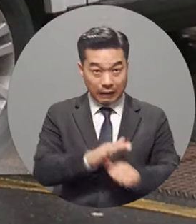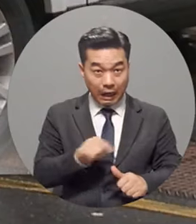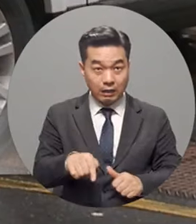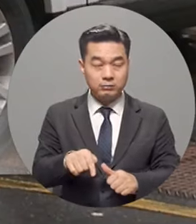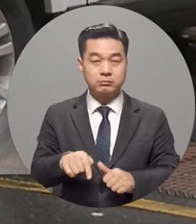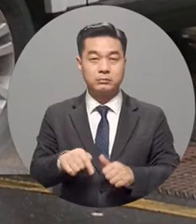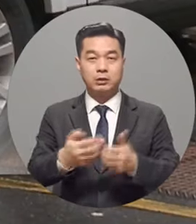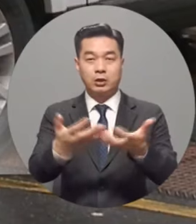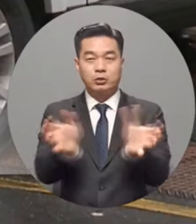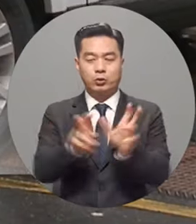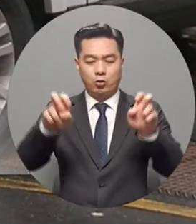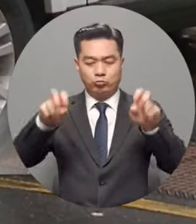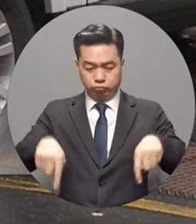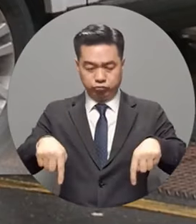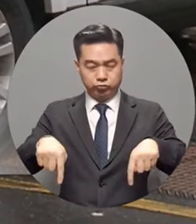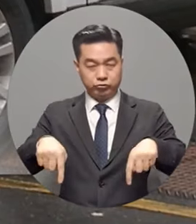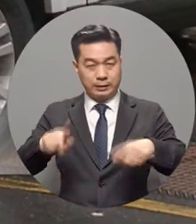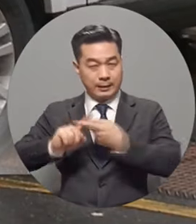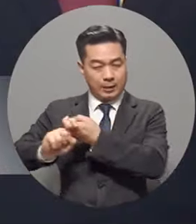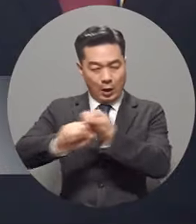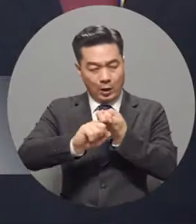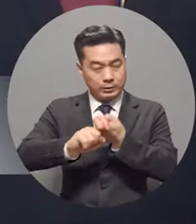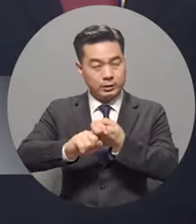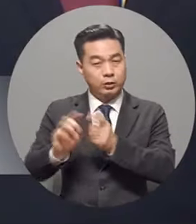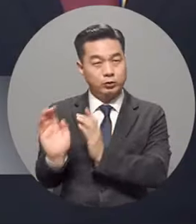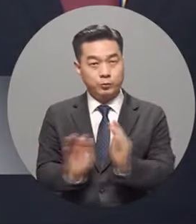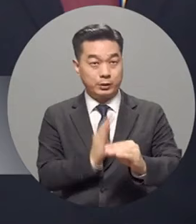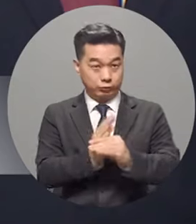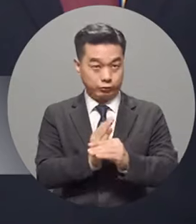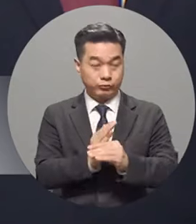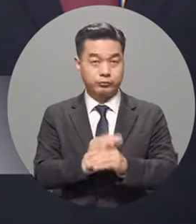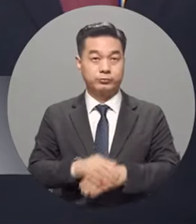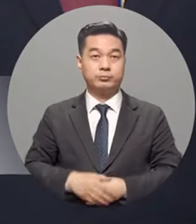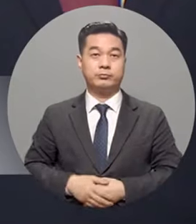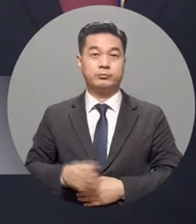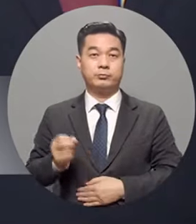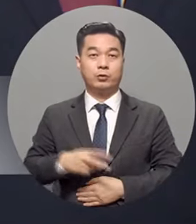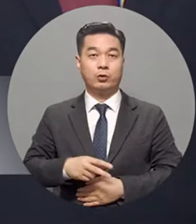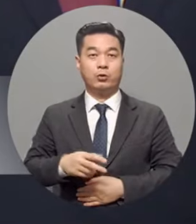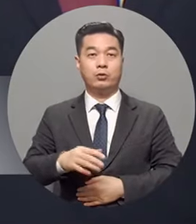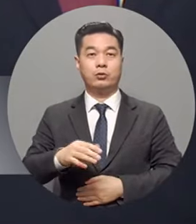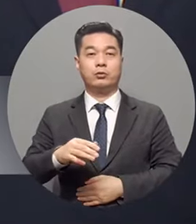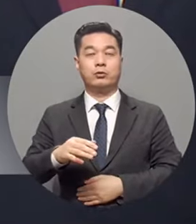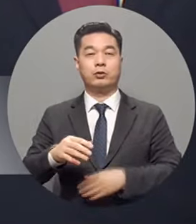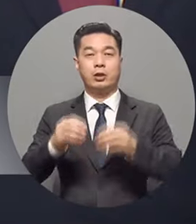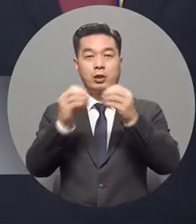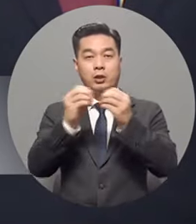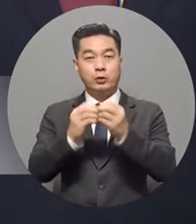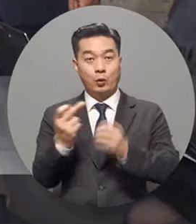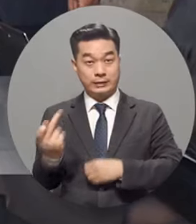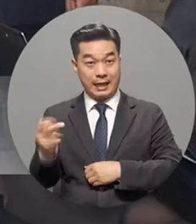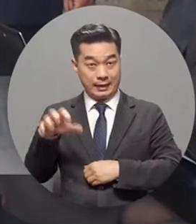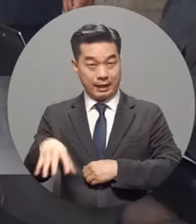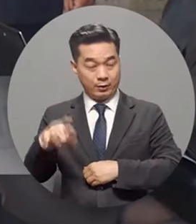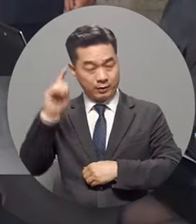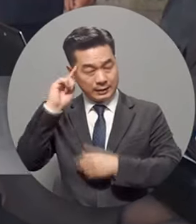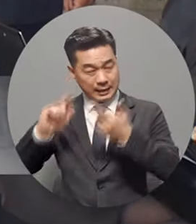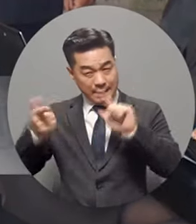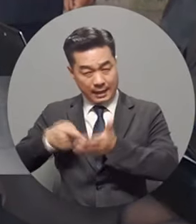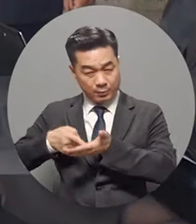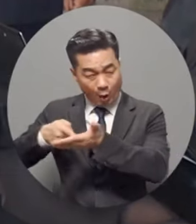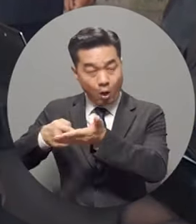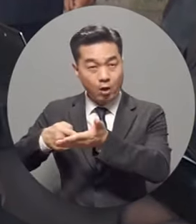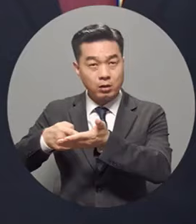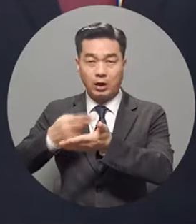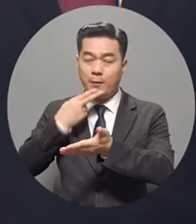연대를 결성할 가능성을 내비쳤고 충남 논산계룡 금산에서도 재심 요구를 받아들이지 않으면 따로